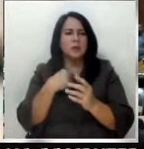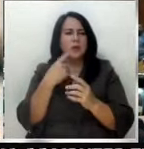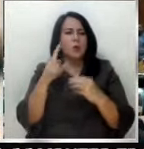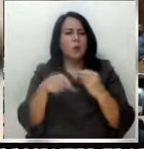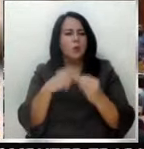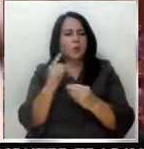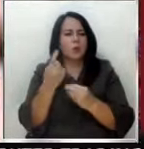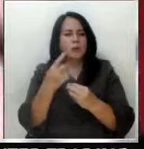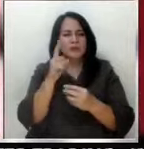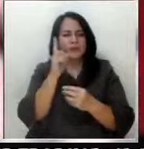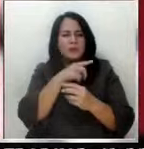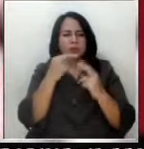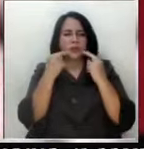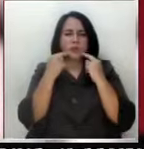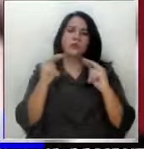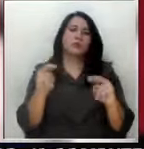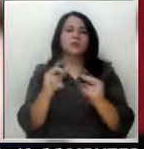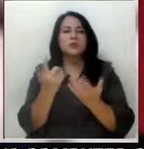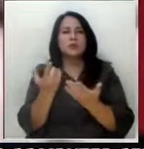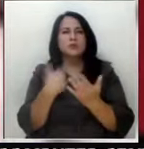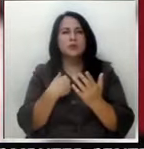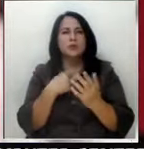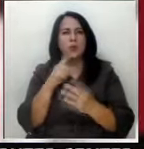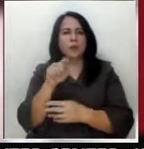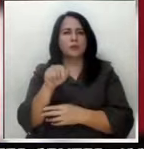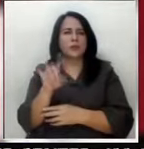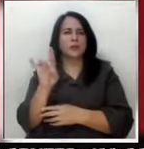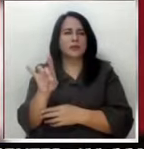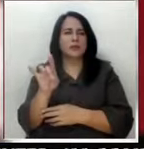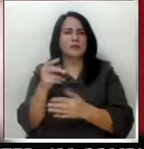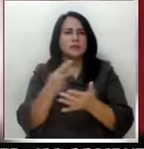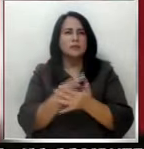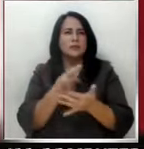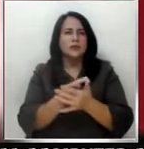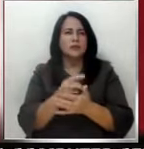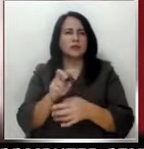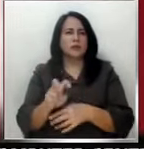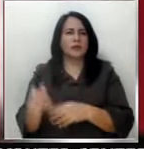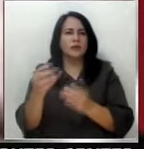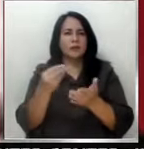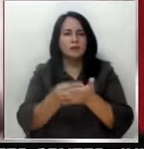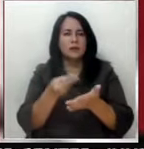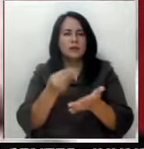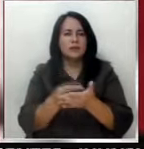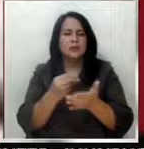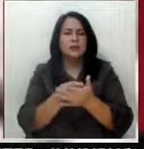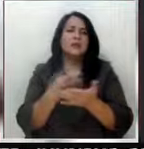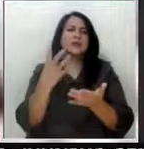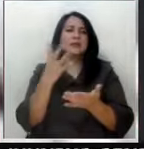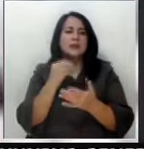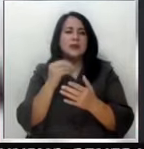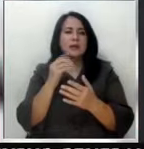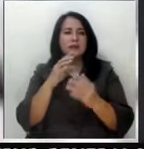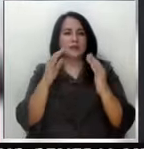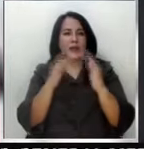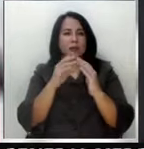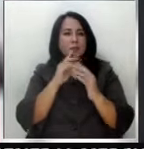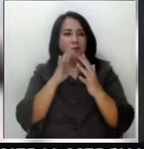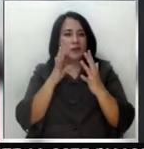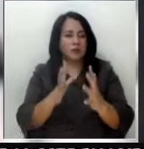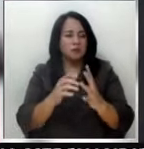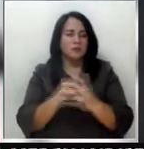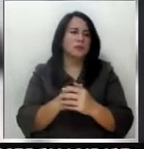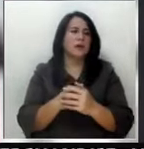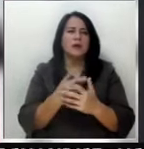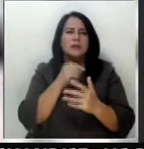ng SMNI na may 1.8 billion pesos na travel fund ang House Speaker, ang imbestigasyon ng Kamara. Wala raw